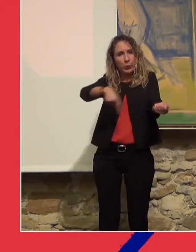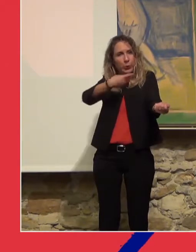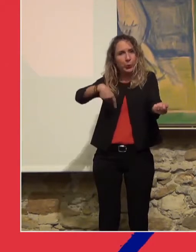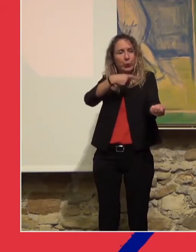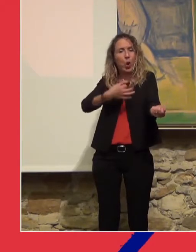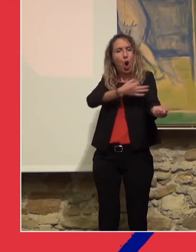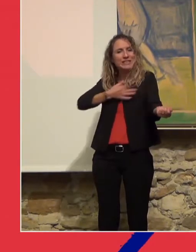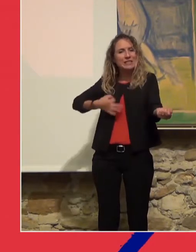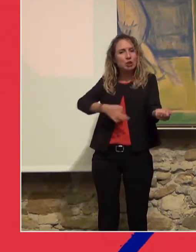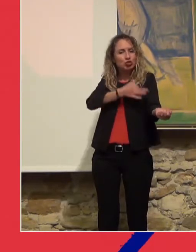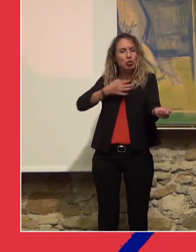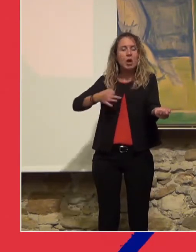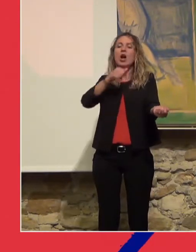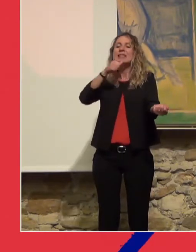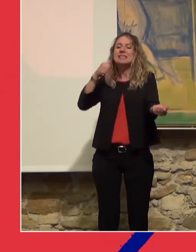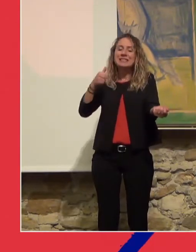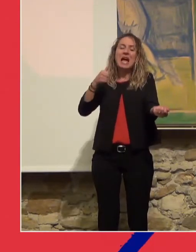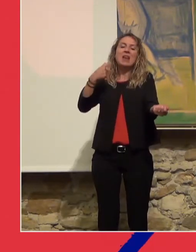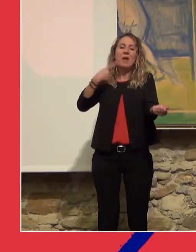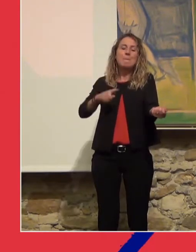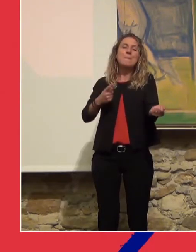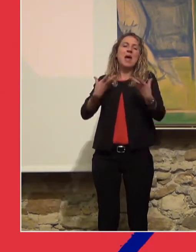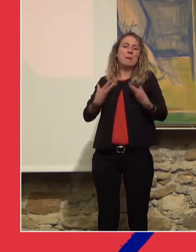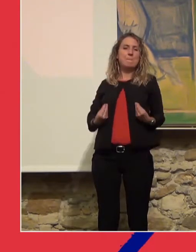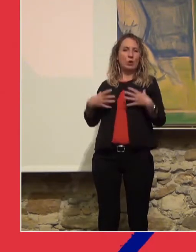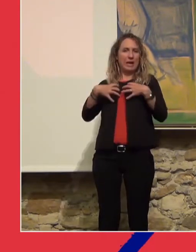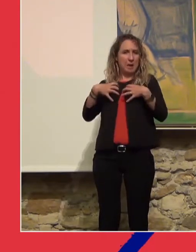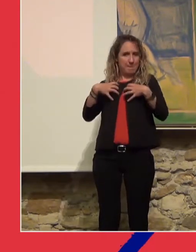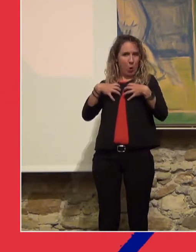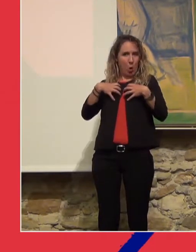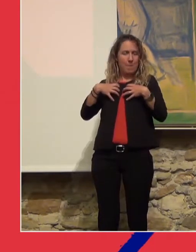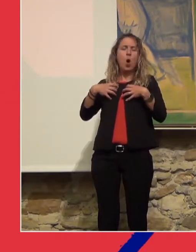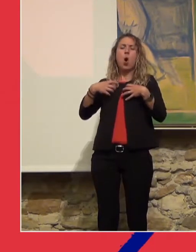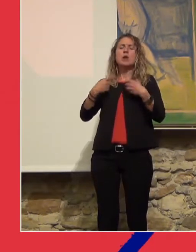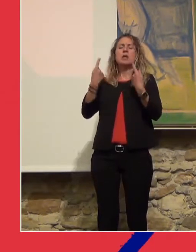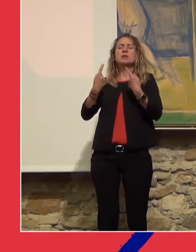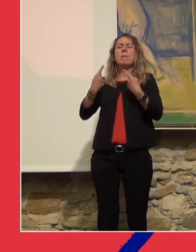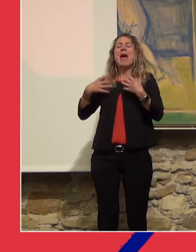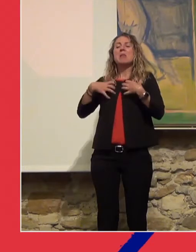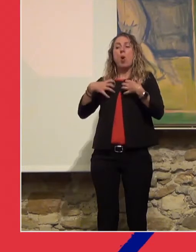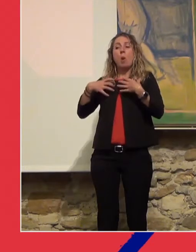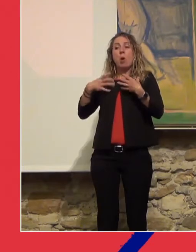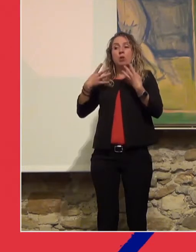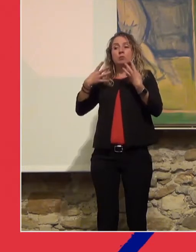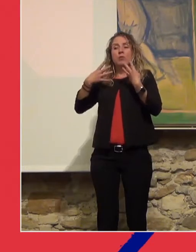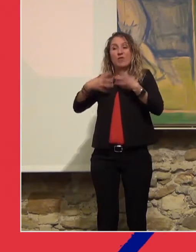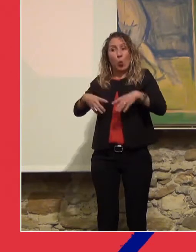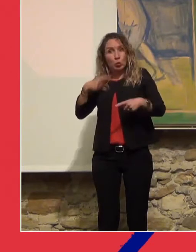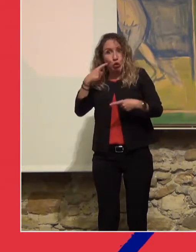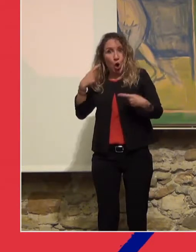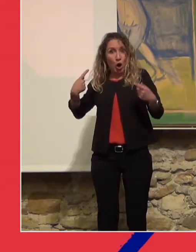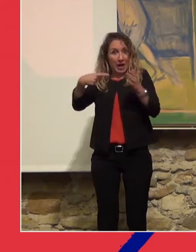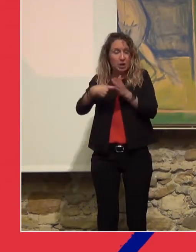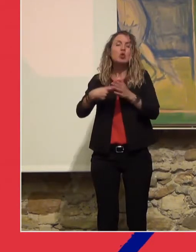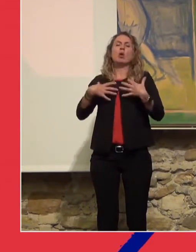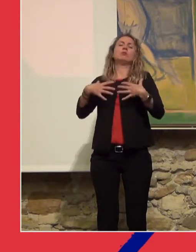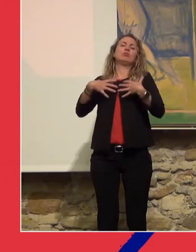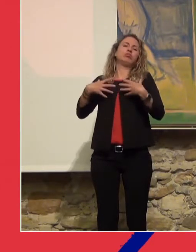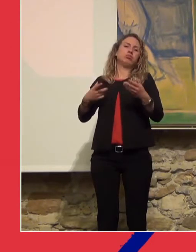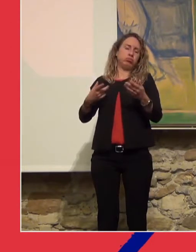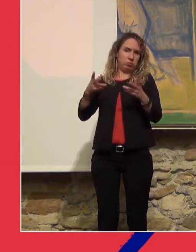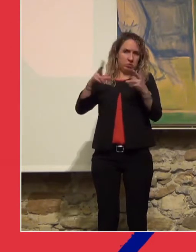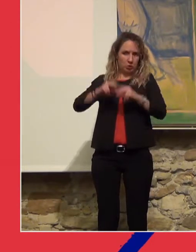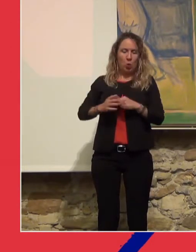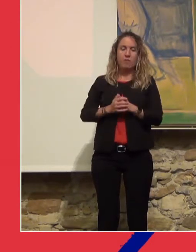a funzionare autonomamente. Tutto ciò abbassò la mortalità dei malati in rianimazione dal